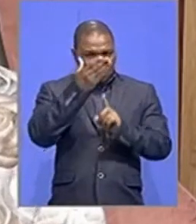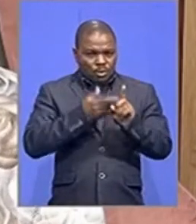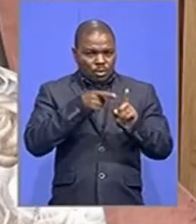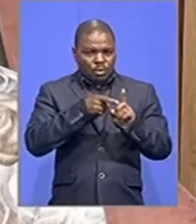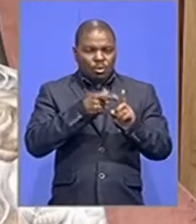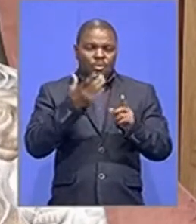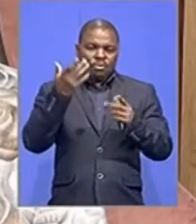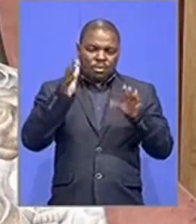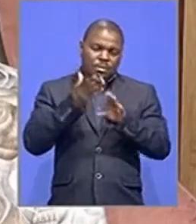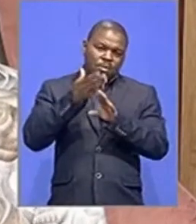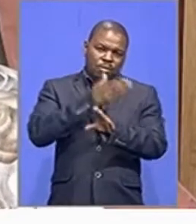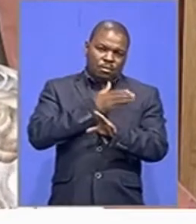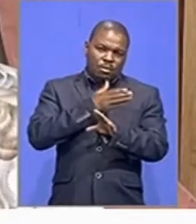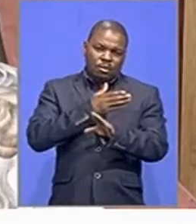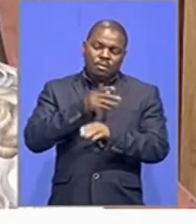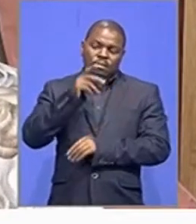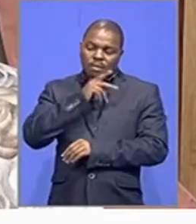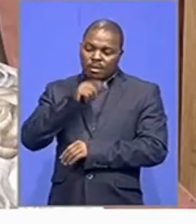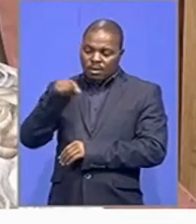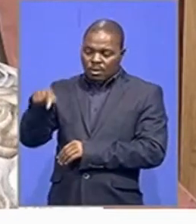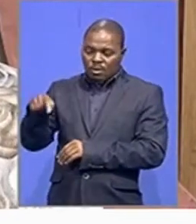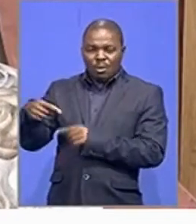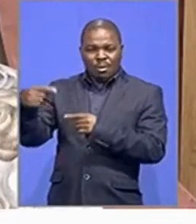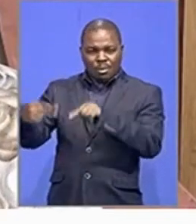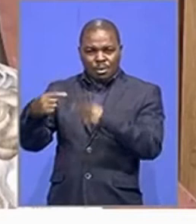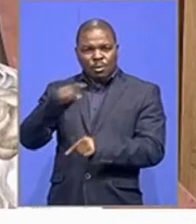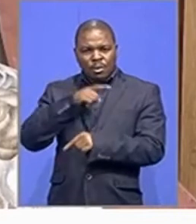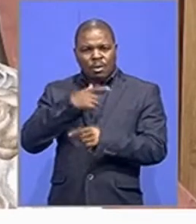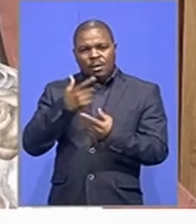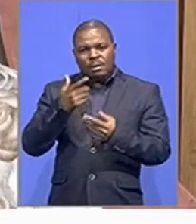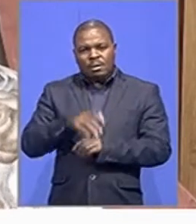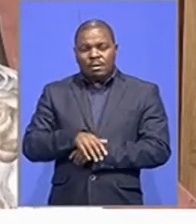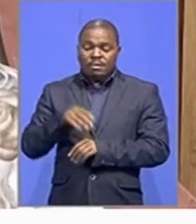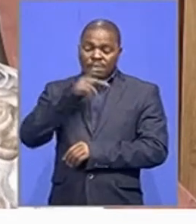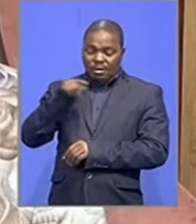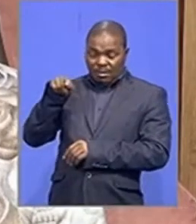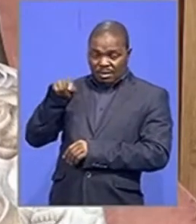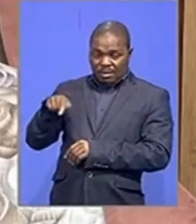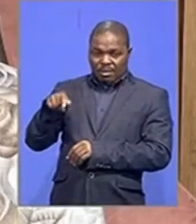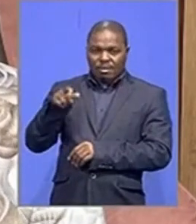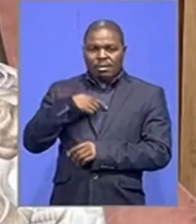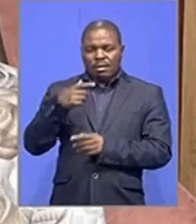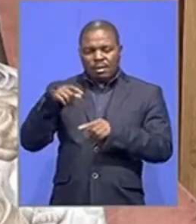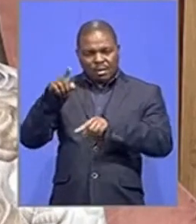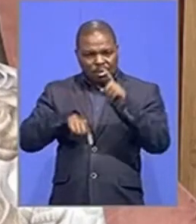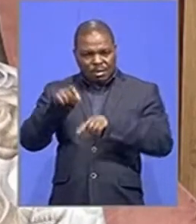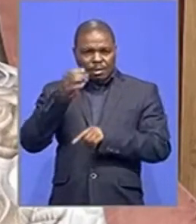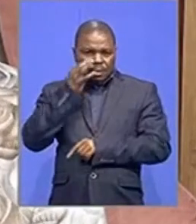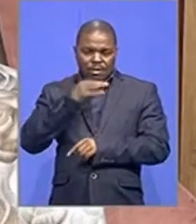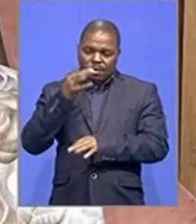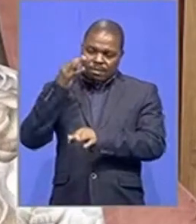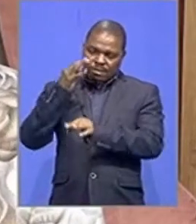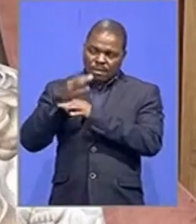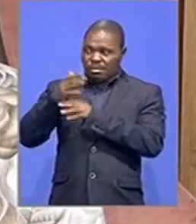lwantshitswe on a Friday because of bana jaaka ba go mpitsa late Friday ba nthaba go na le ntate mongwe o shapa